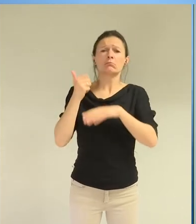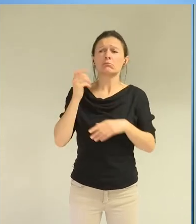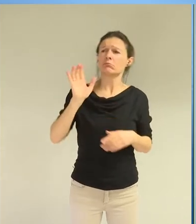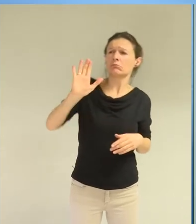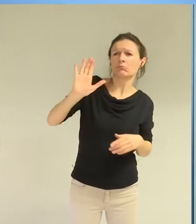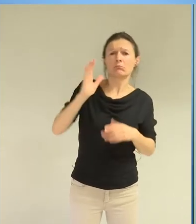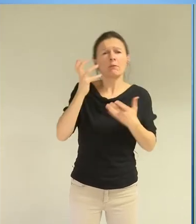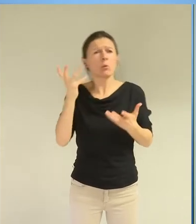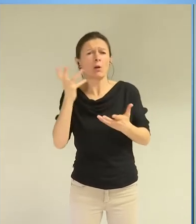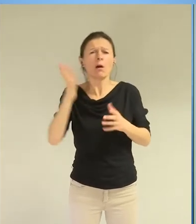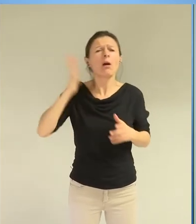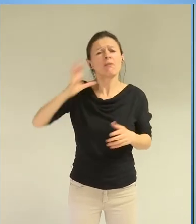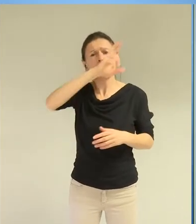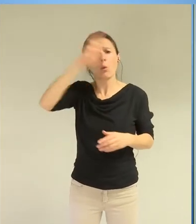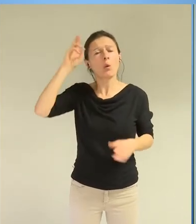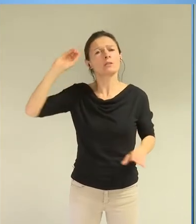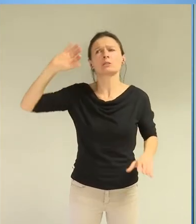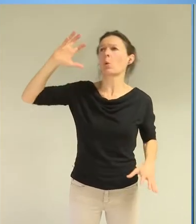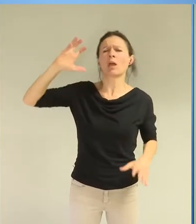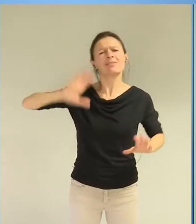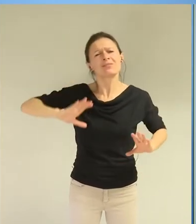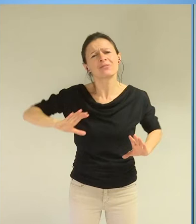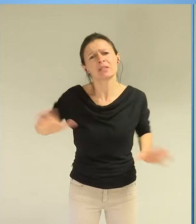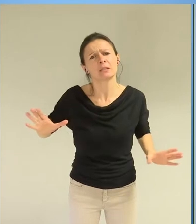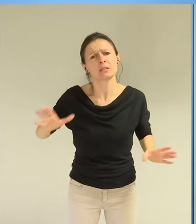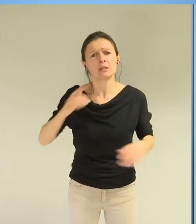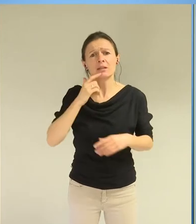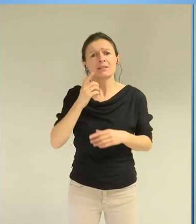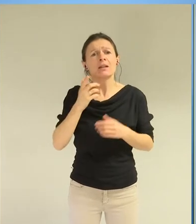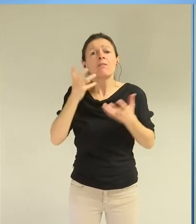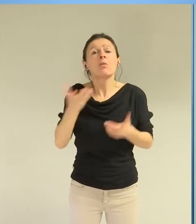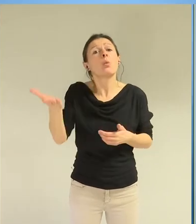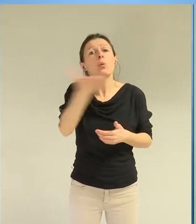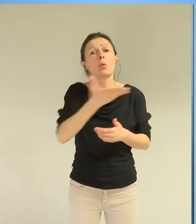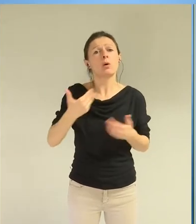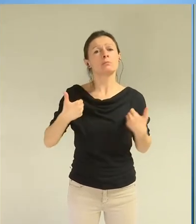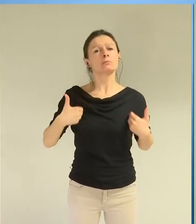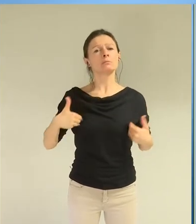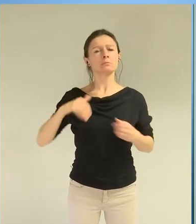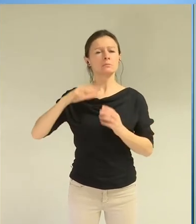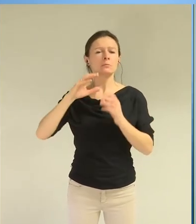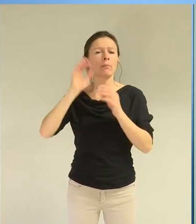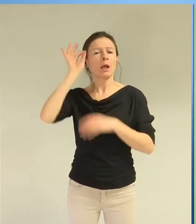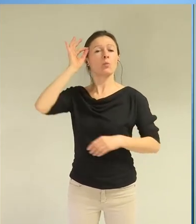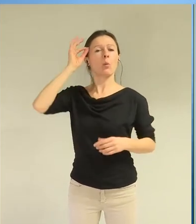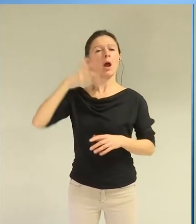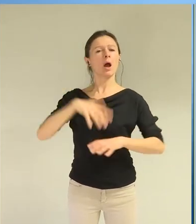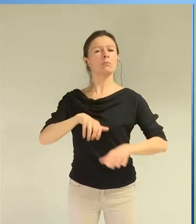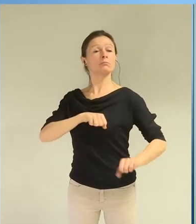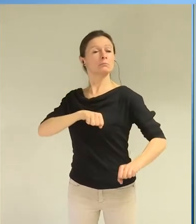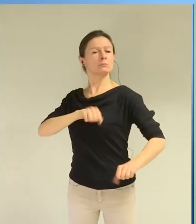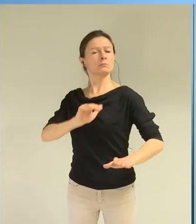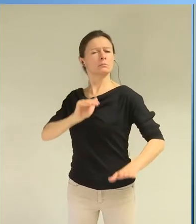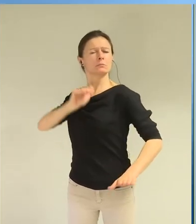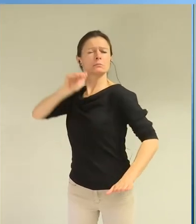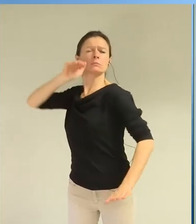plus au temps du roi soleil et je laisse à d'autres le goût de jouer à jupiter en tant que maire de cette ville en tant que garant